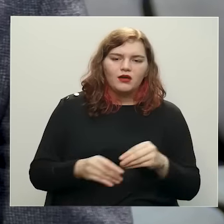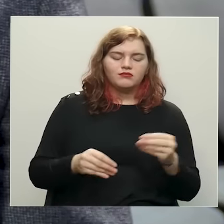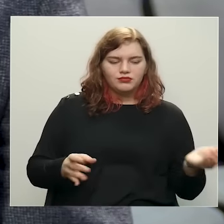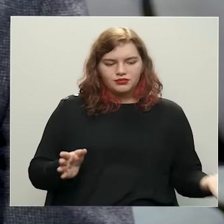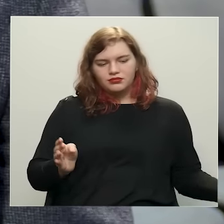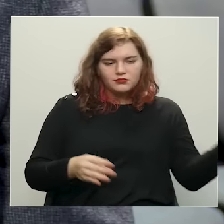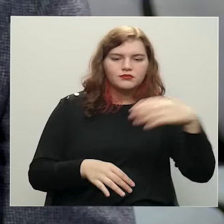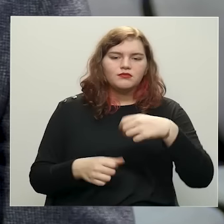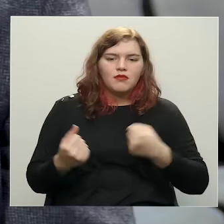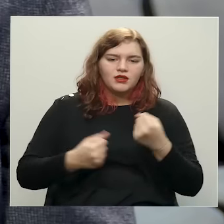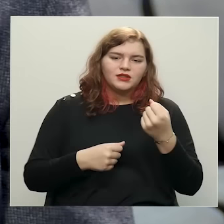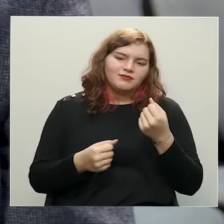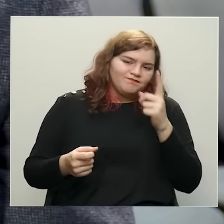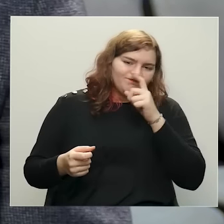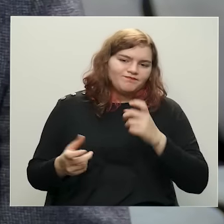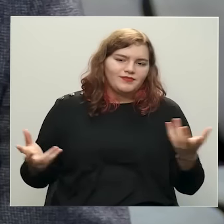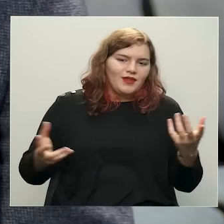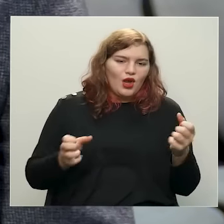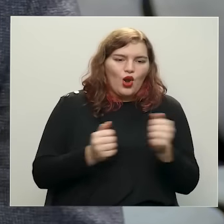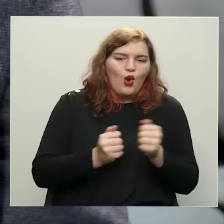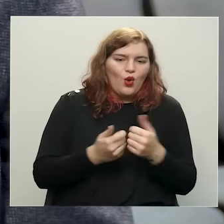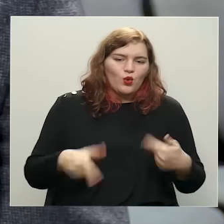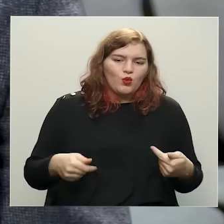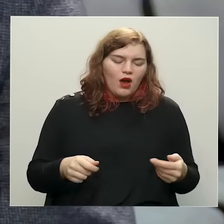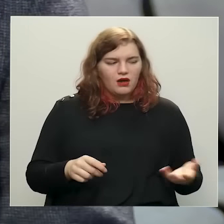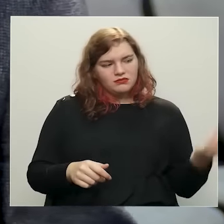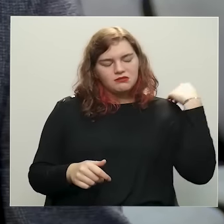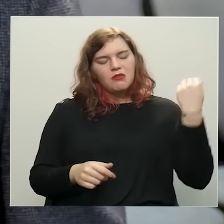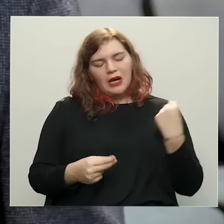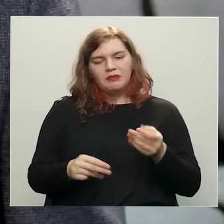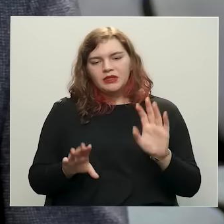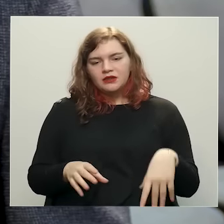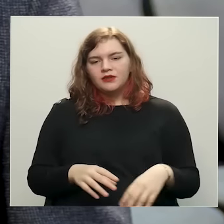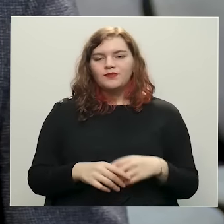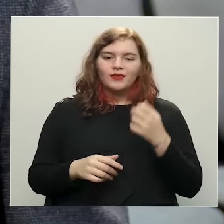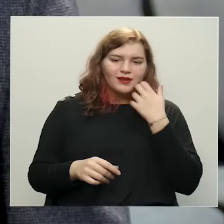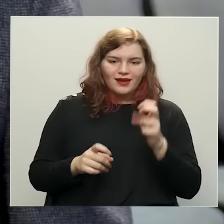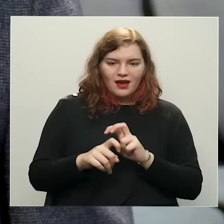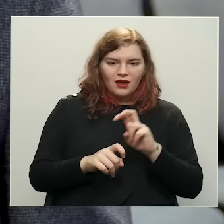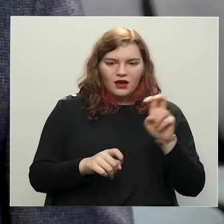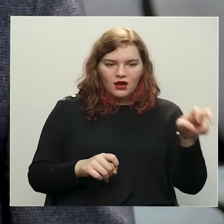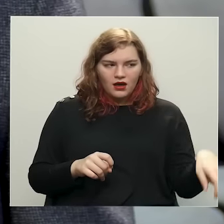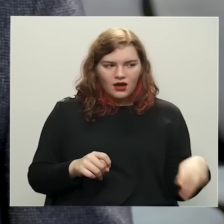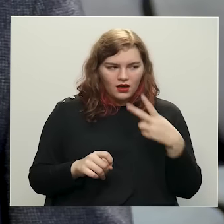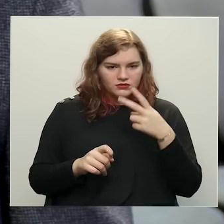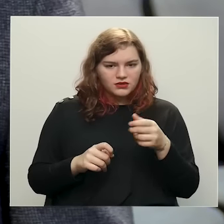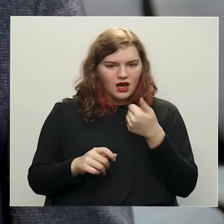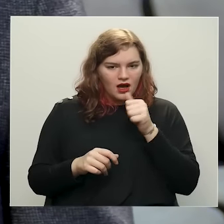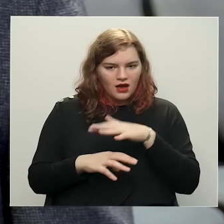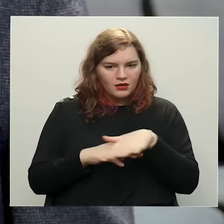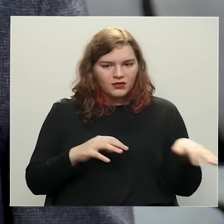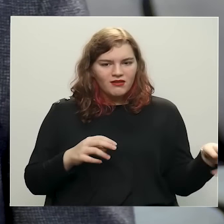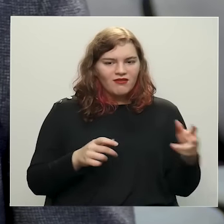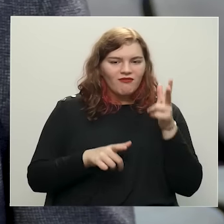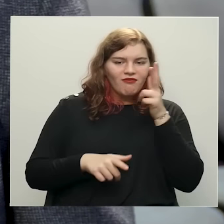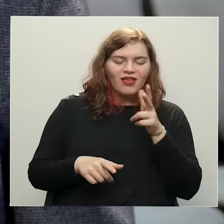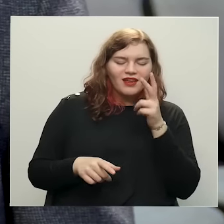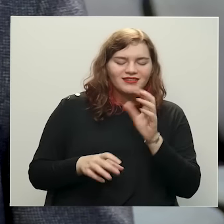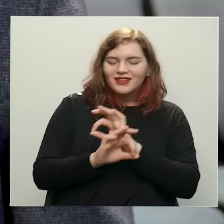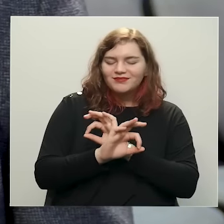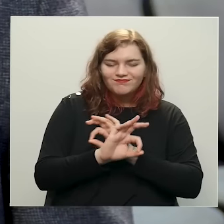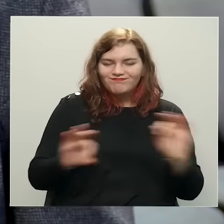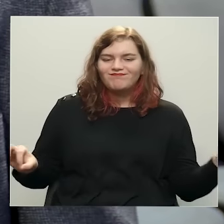în dubă, zice, Nicule, îmi pare rău pentru tine, numai în dubă este. Stai că stau. Când am coborât jos, când am văzut apa, când am văzut verdeața. Exact ce v-ați